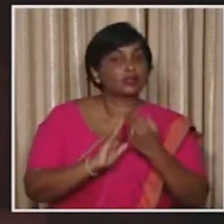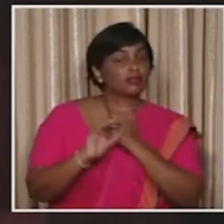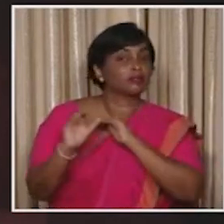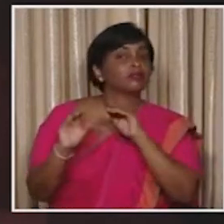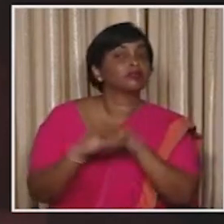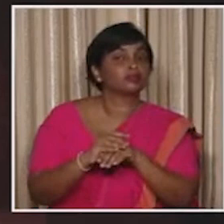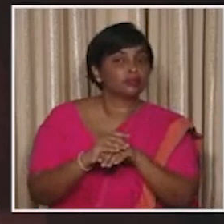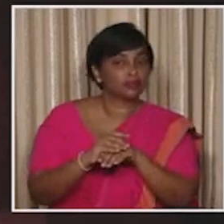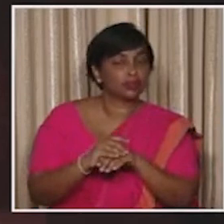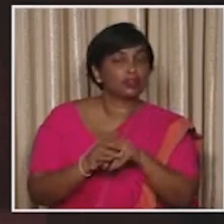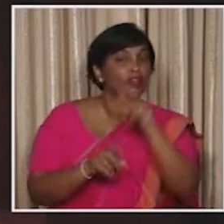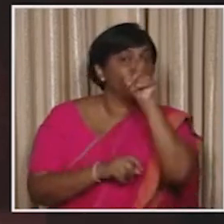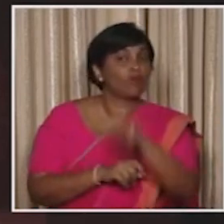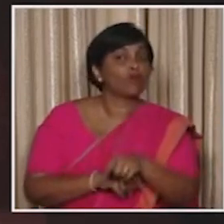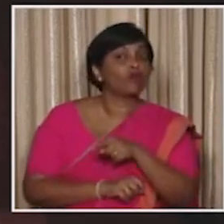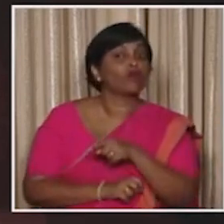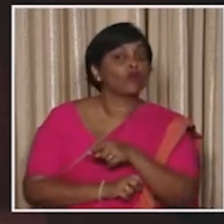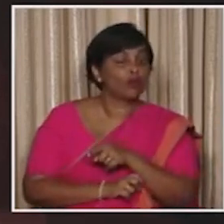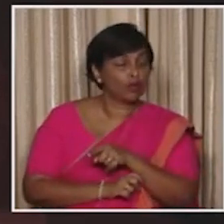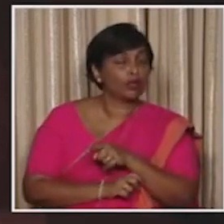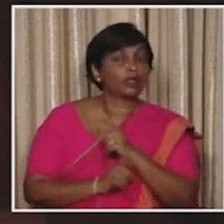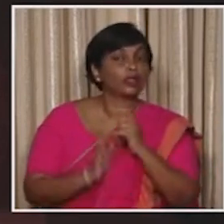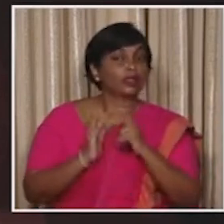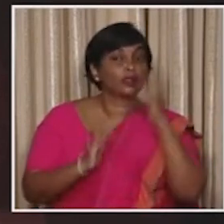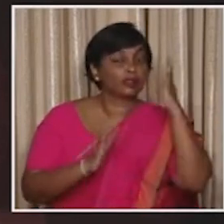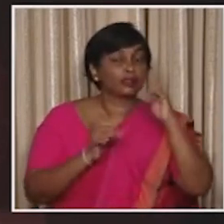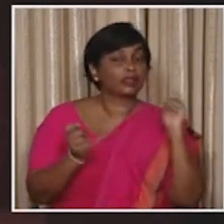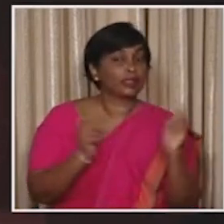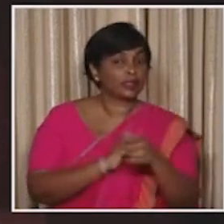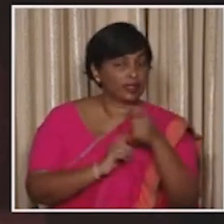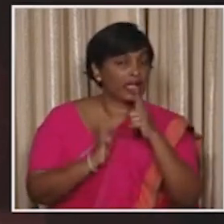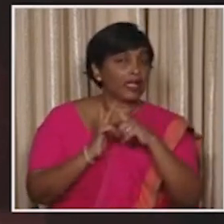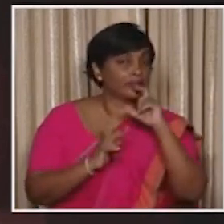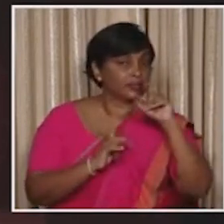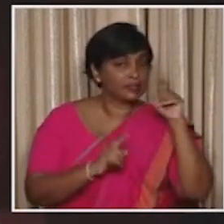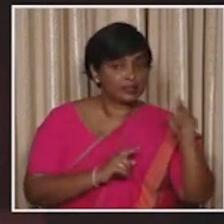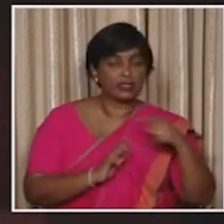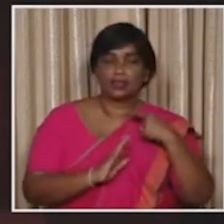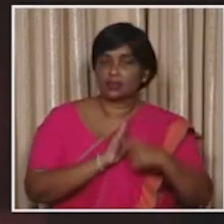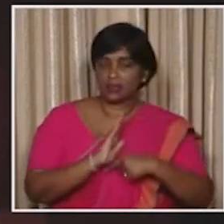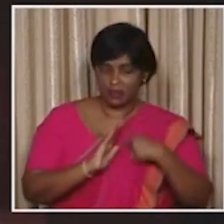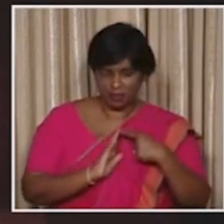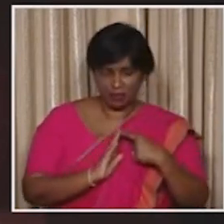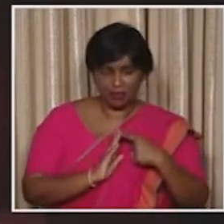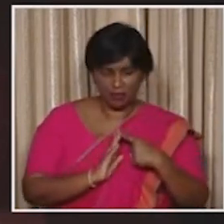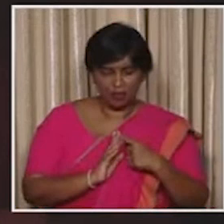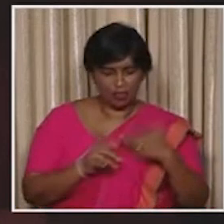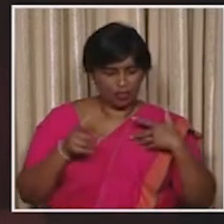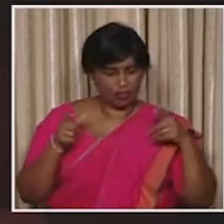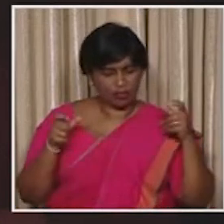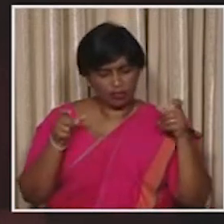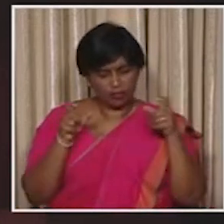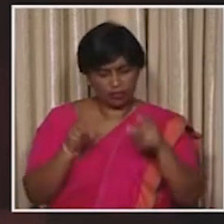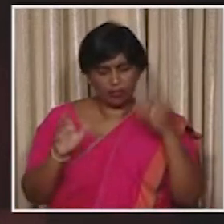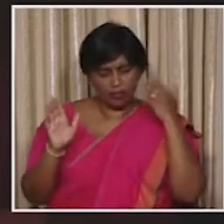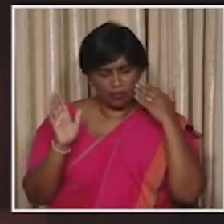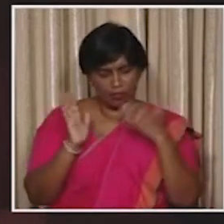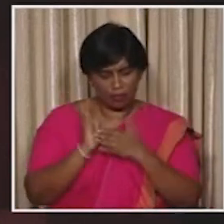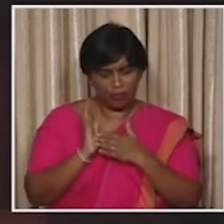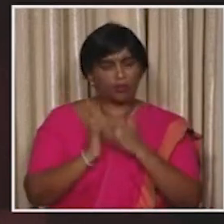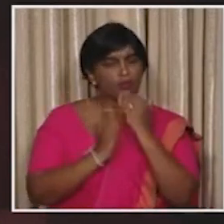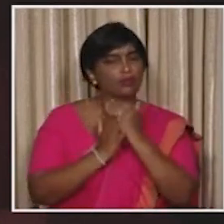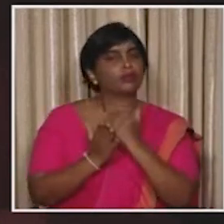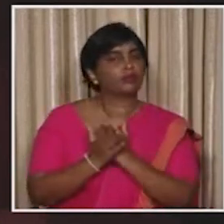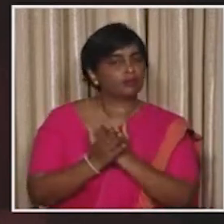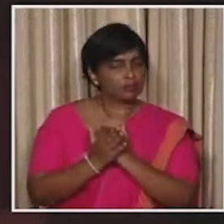niyojane karapu, niyojithawaraya, International Cricket Council eken, Sri Lankawa Tahanan kirim apa ini pada karunu